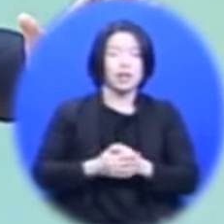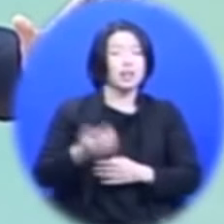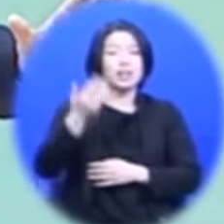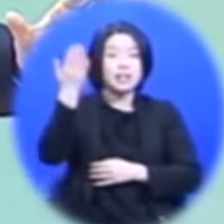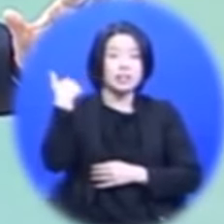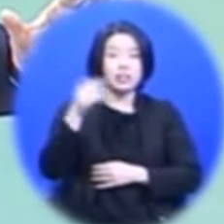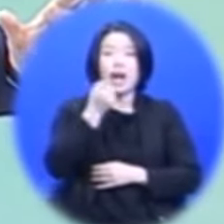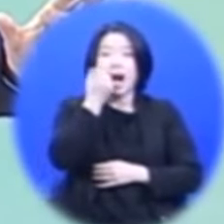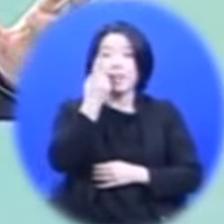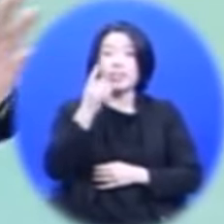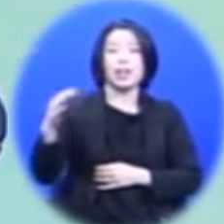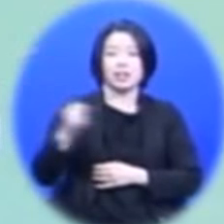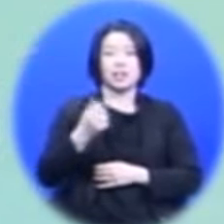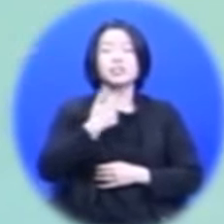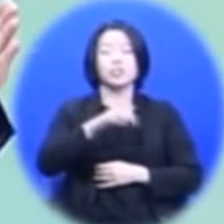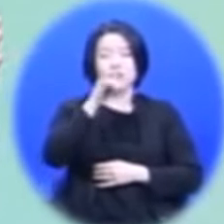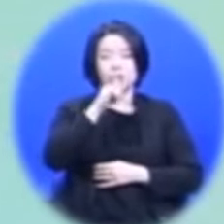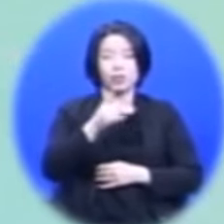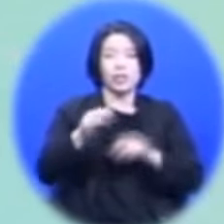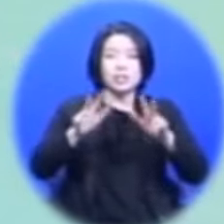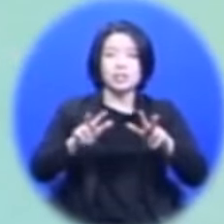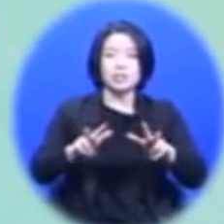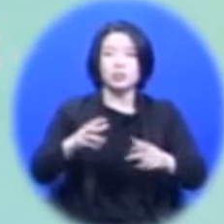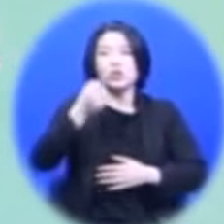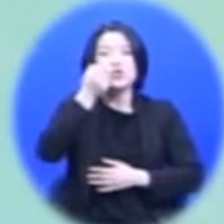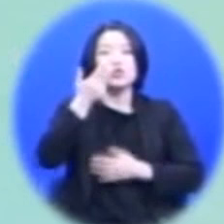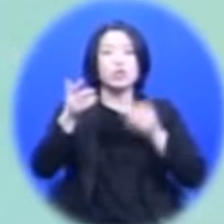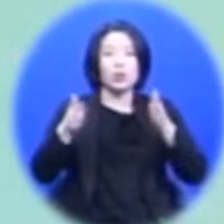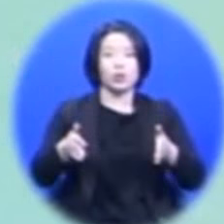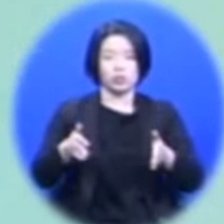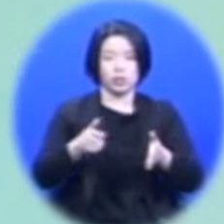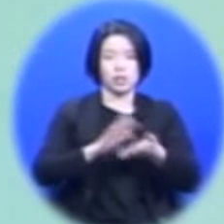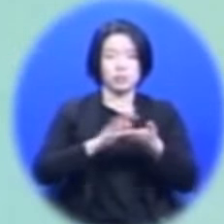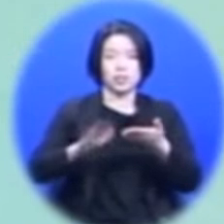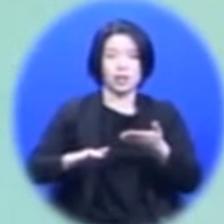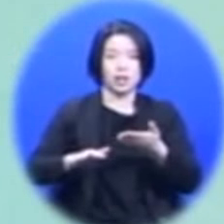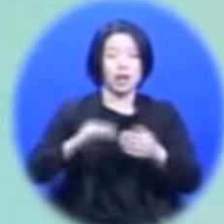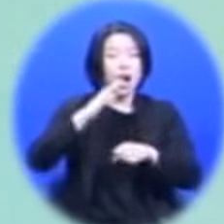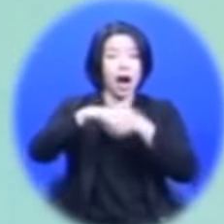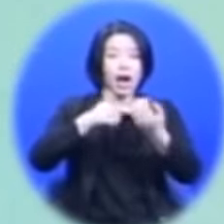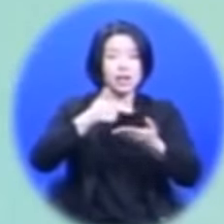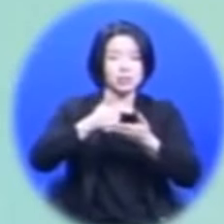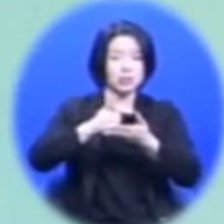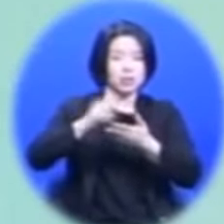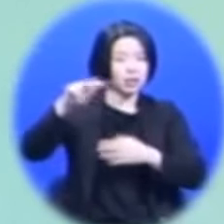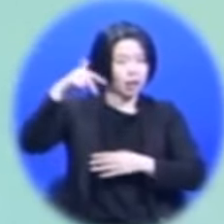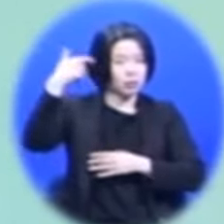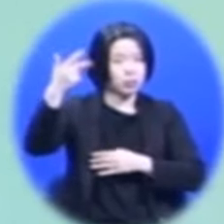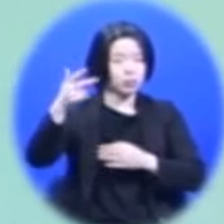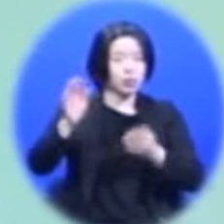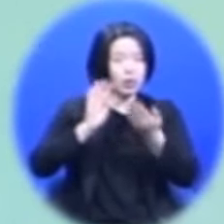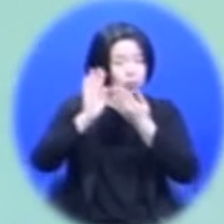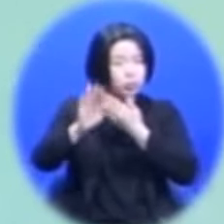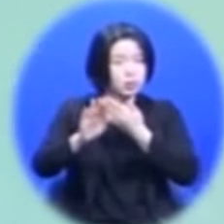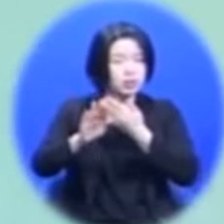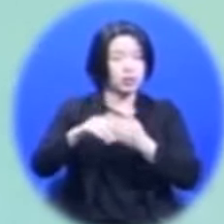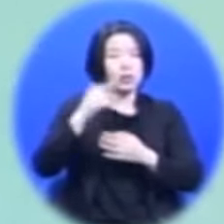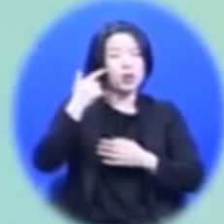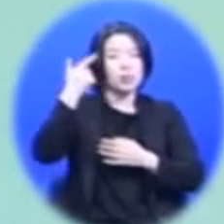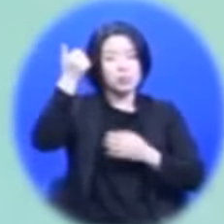그런 시간을 가졌었어요. 그런데 이제는 6개월입니다. 하나님은 요 다음 제 후반전 목회는 어떻게